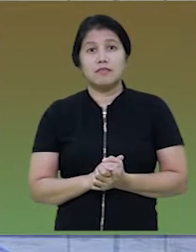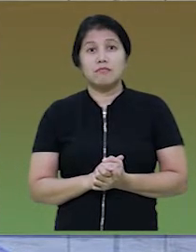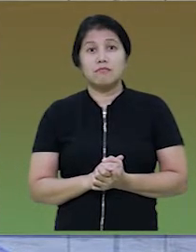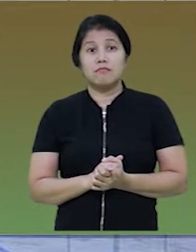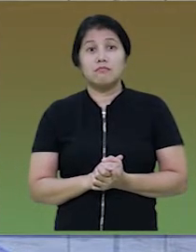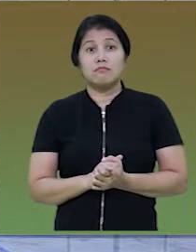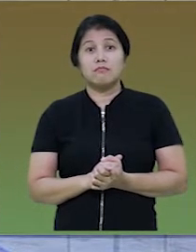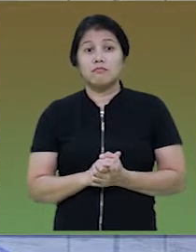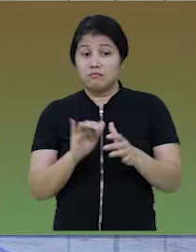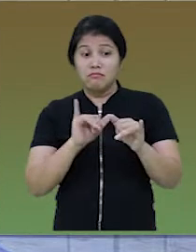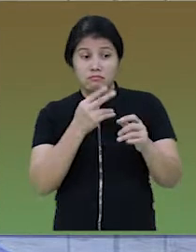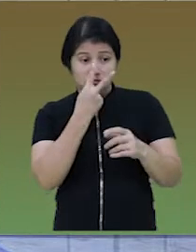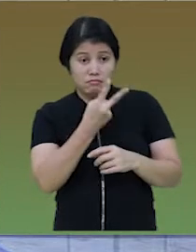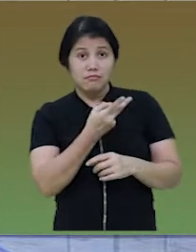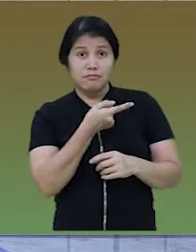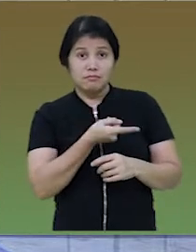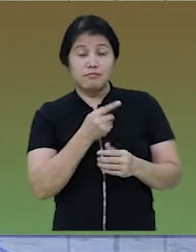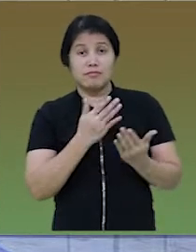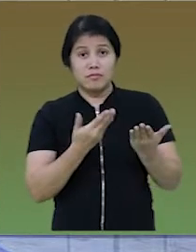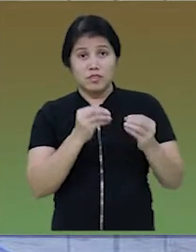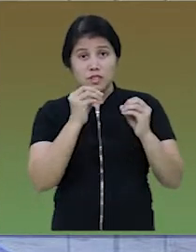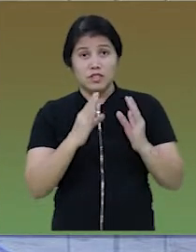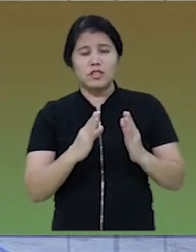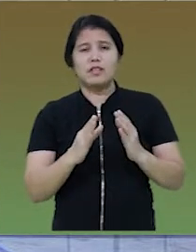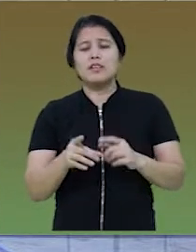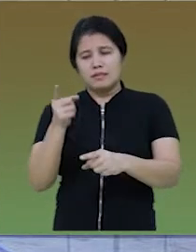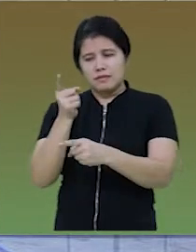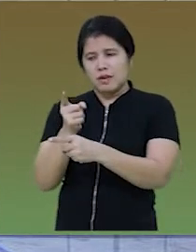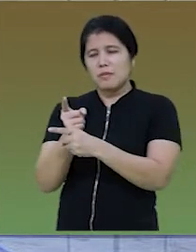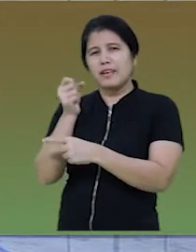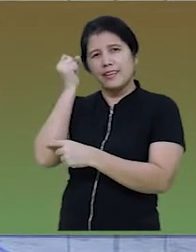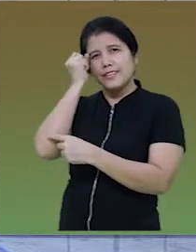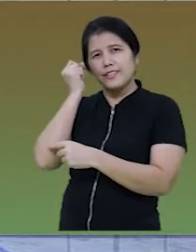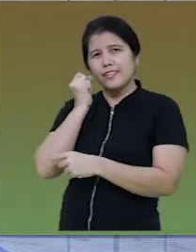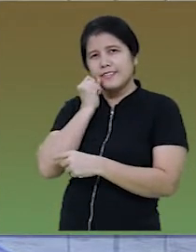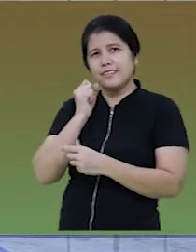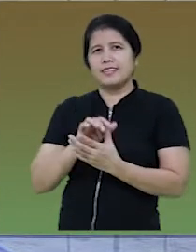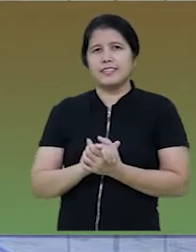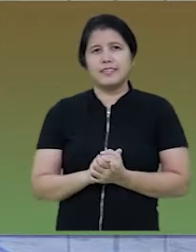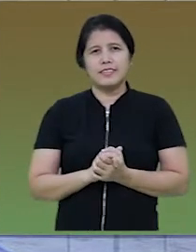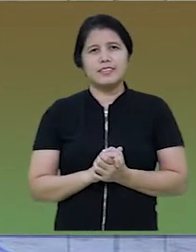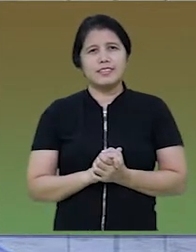Ganito po ba, teacher? Tama yan, Shen.